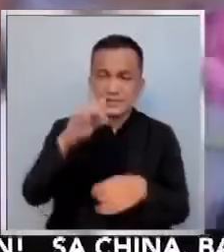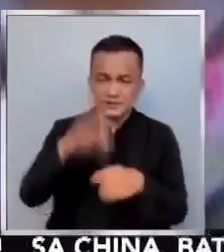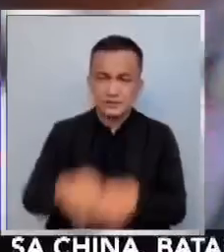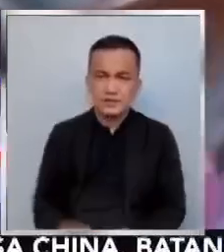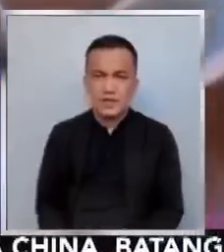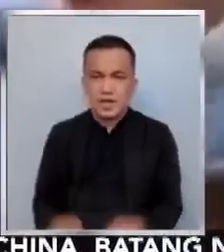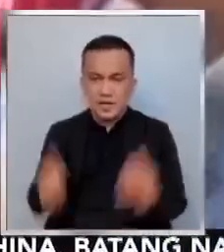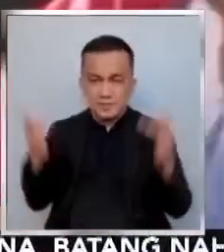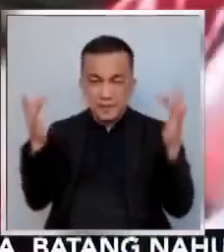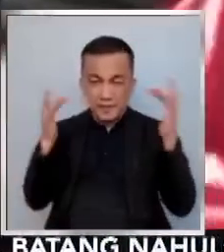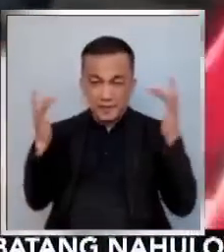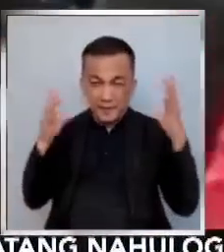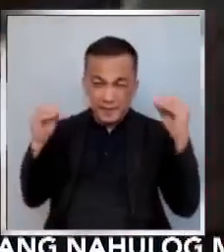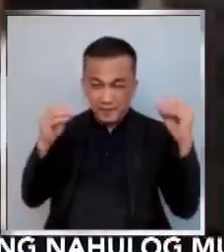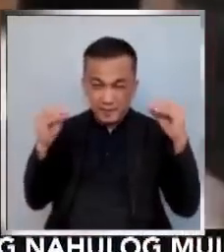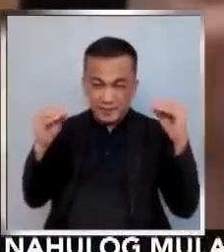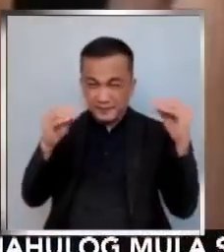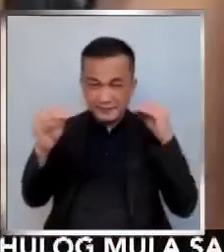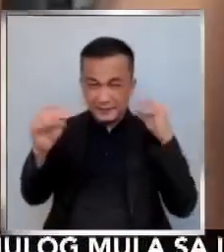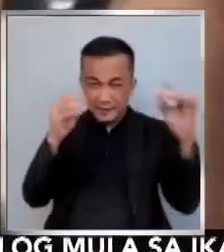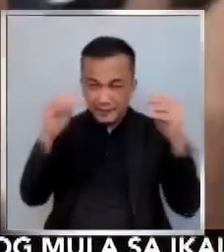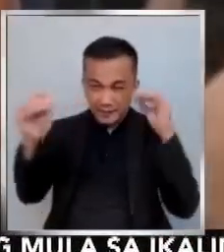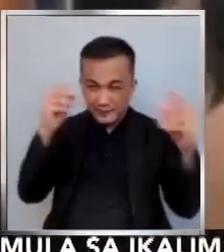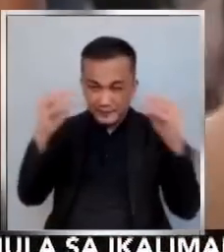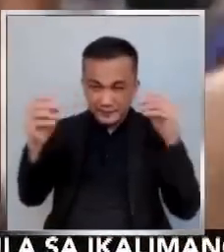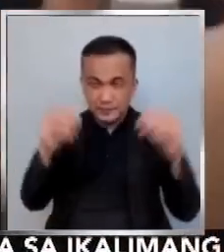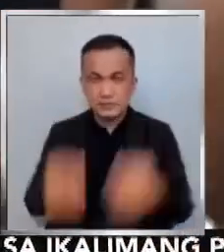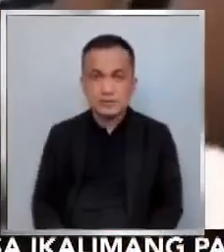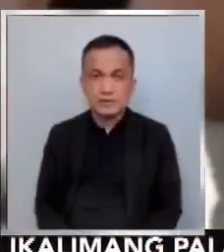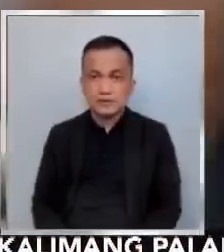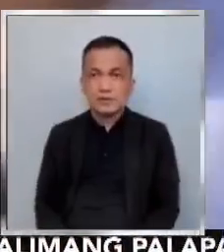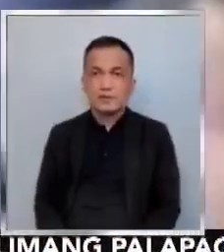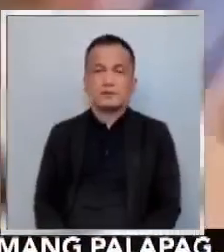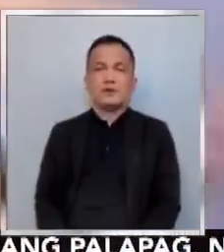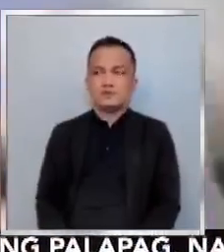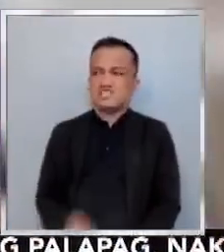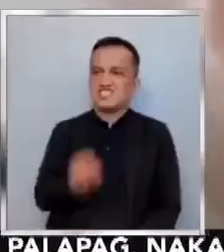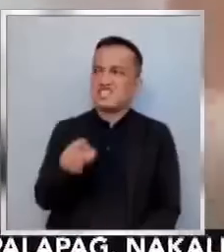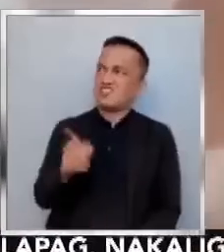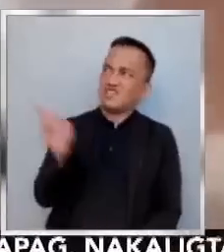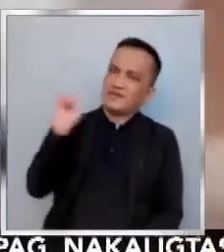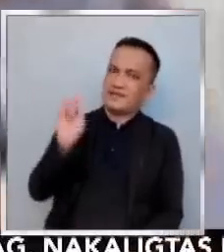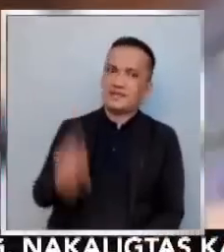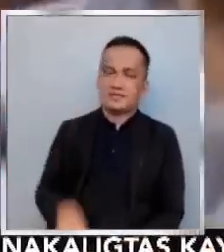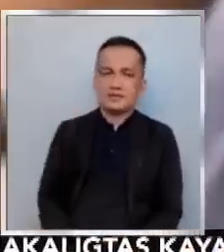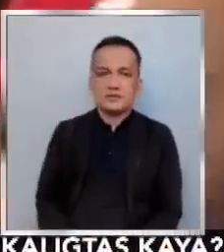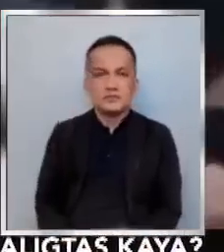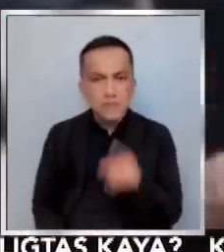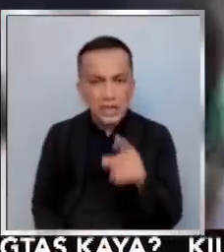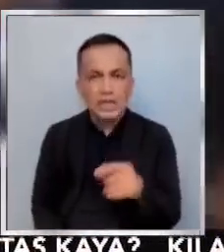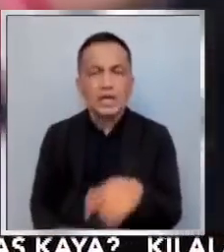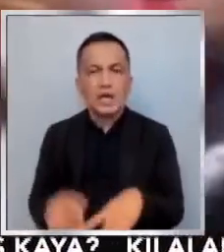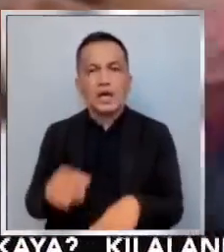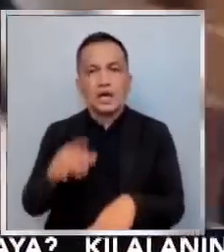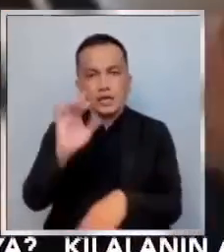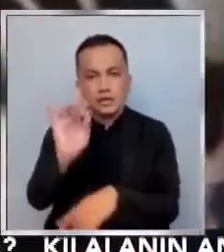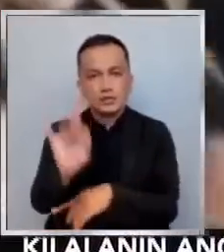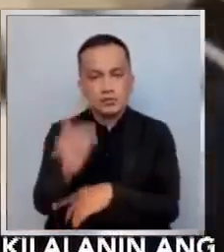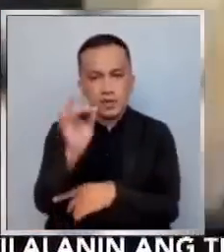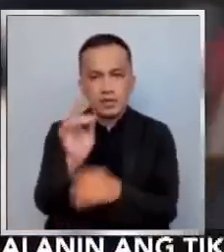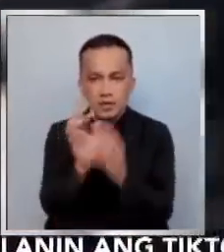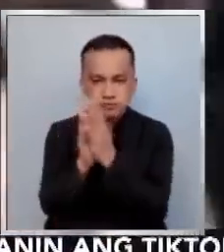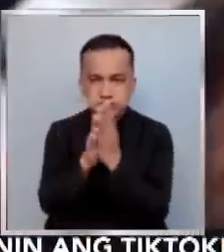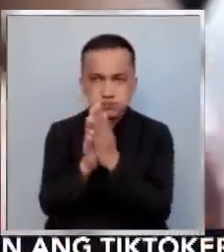Pilay mo kami, napunta kami dun, no? Nasa likod namin sila. Singit nga. Alas 8 ng umaga kanina, siksika ng mga